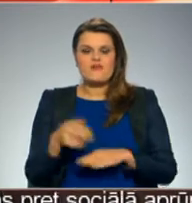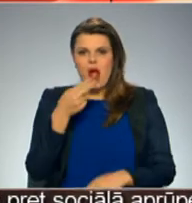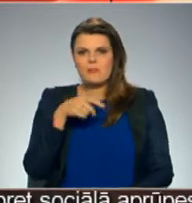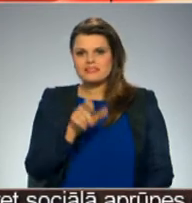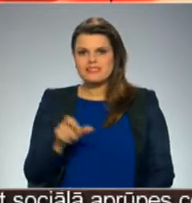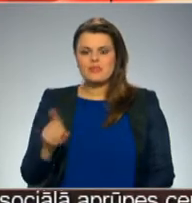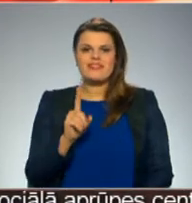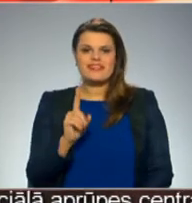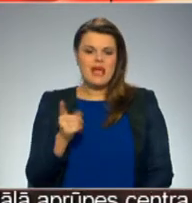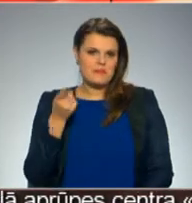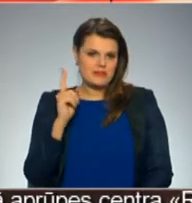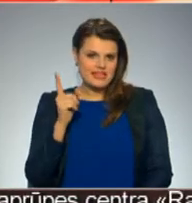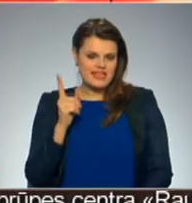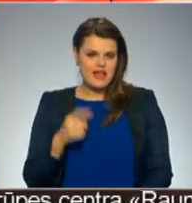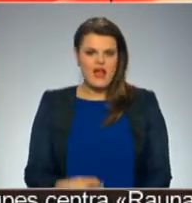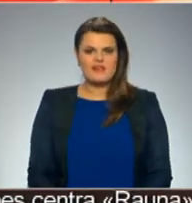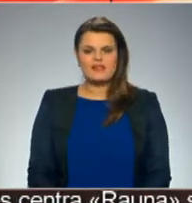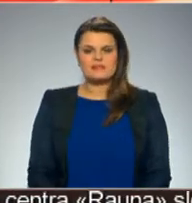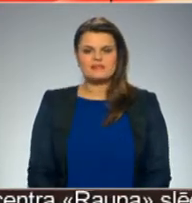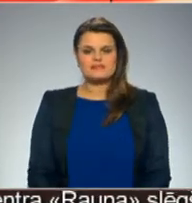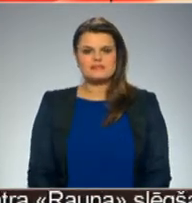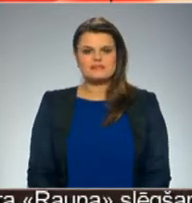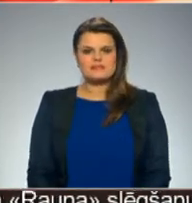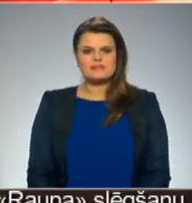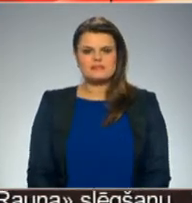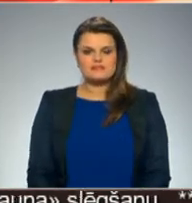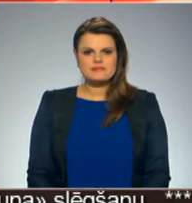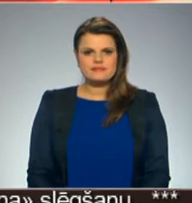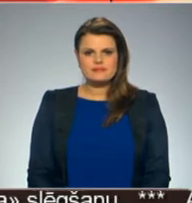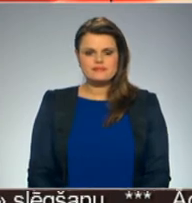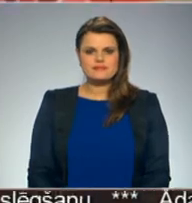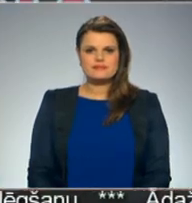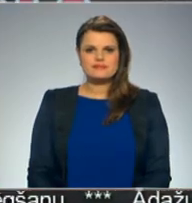tiek tikai brīdināti. Turpina Latgales reģionālā televīzija.